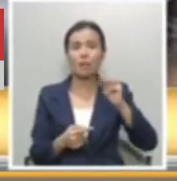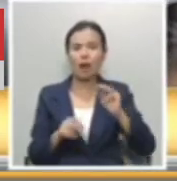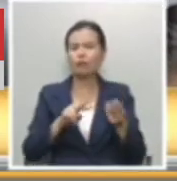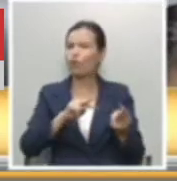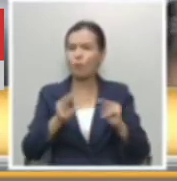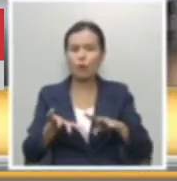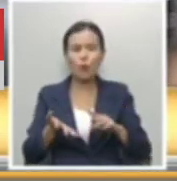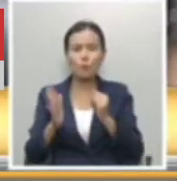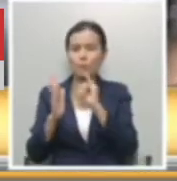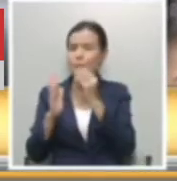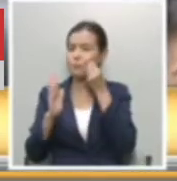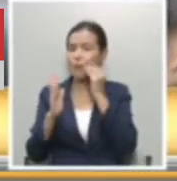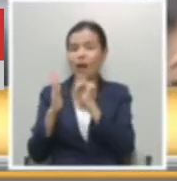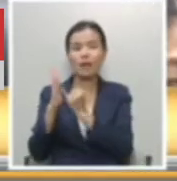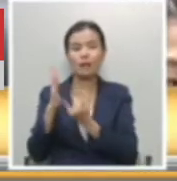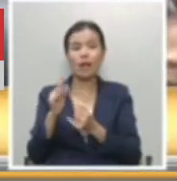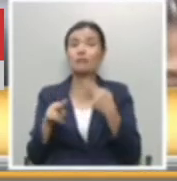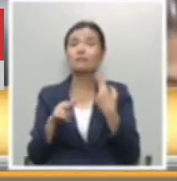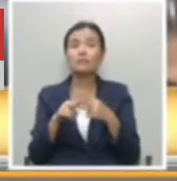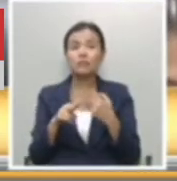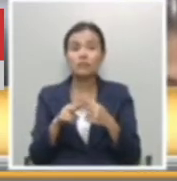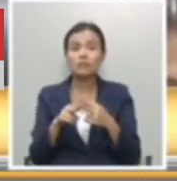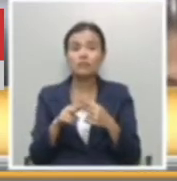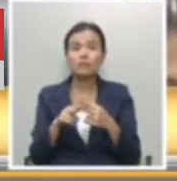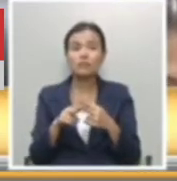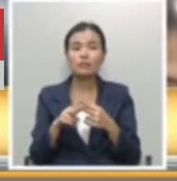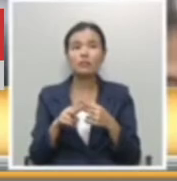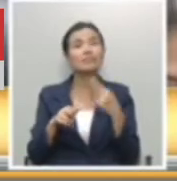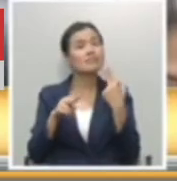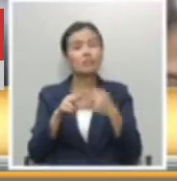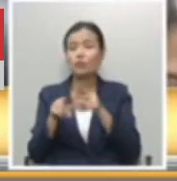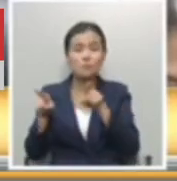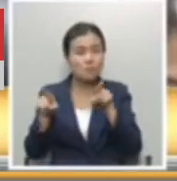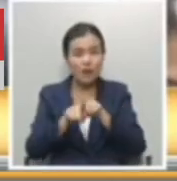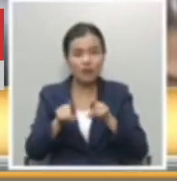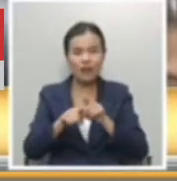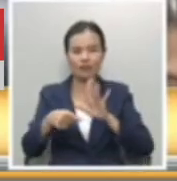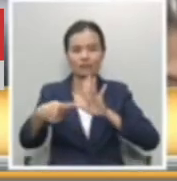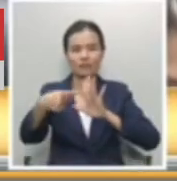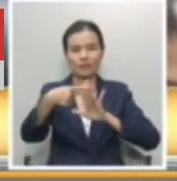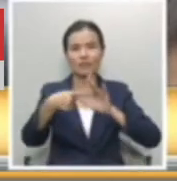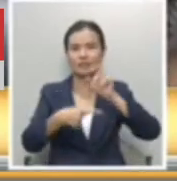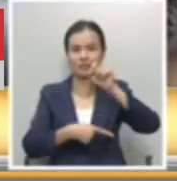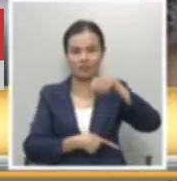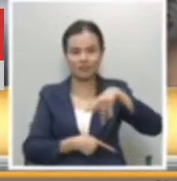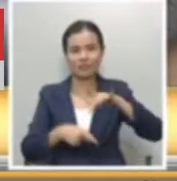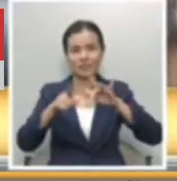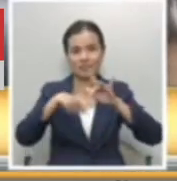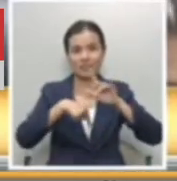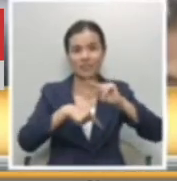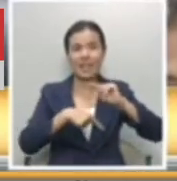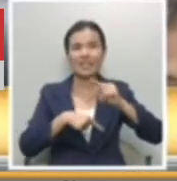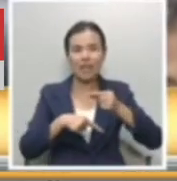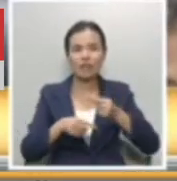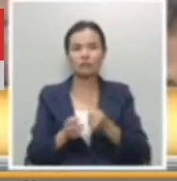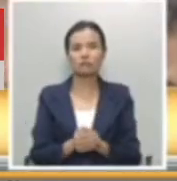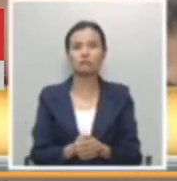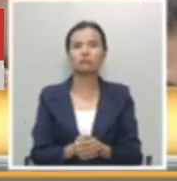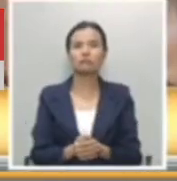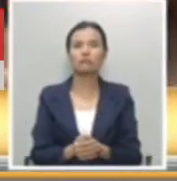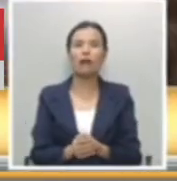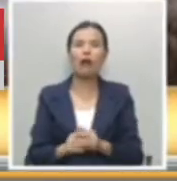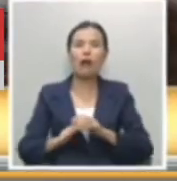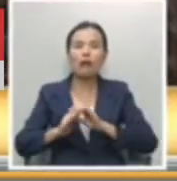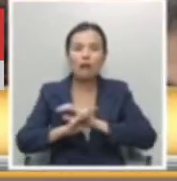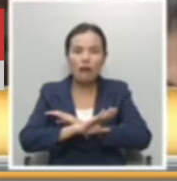ธานท่านเห็นชื่อร้านเดียวกันหมดชื่อร้านเซ็งครับชื่อร้านปิดกิจการร้านเลิกกิจการอย่